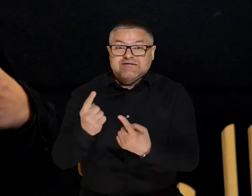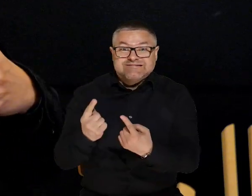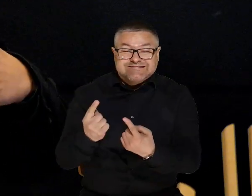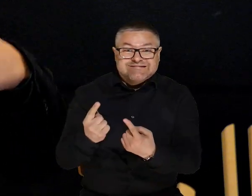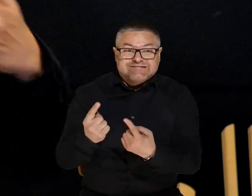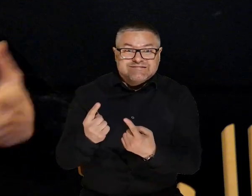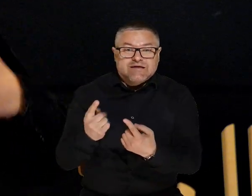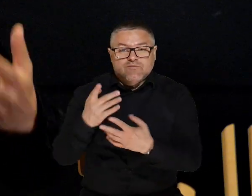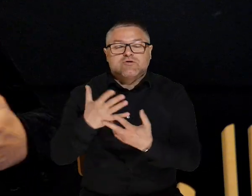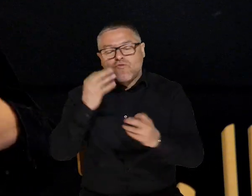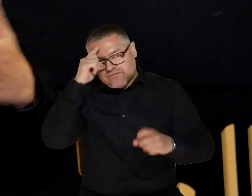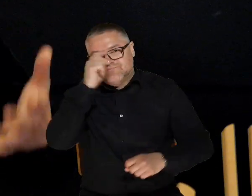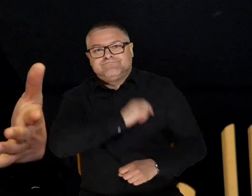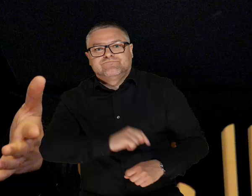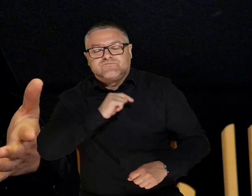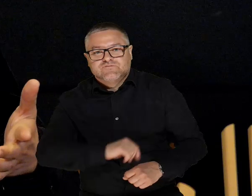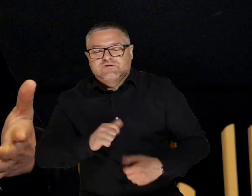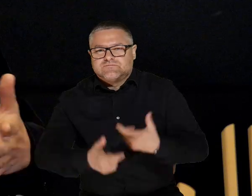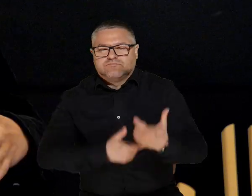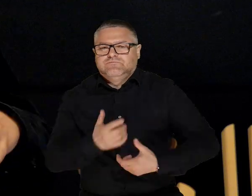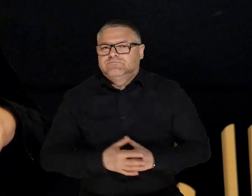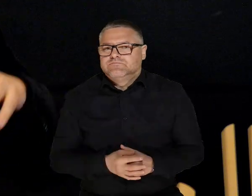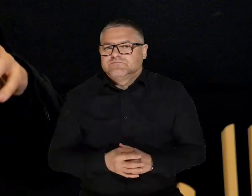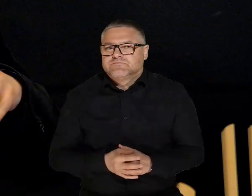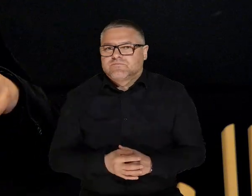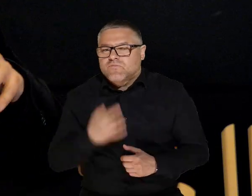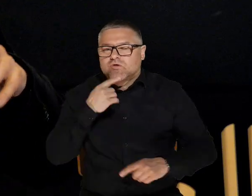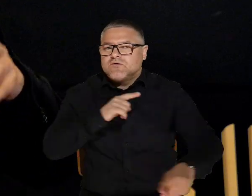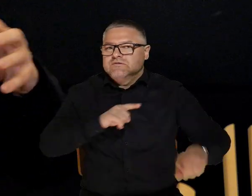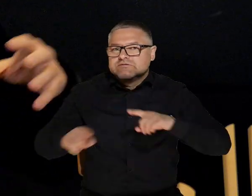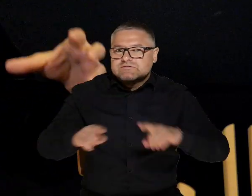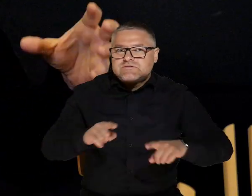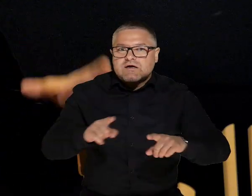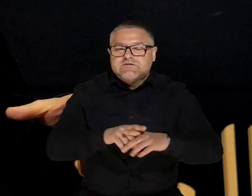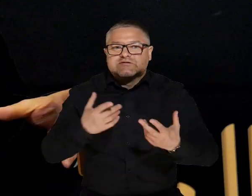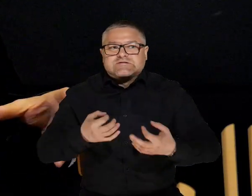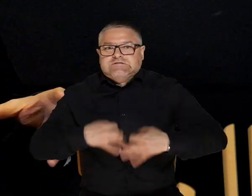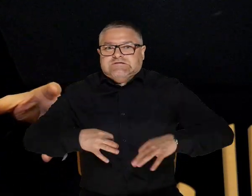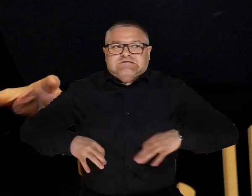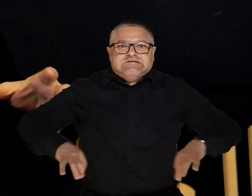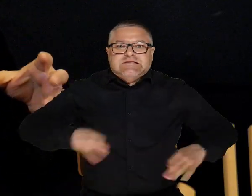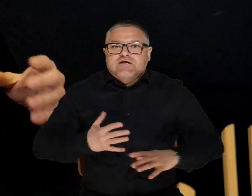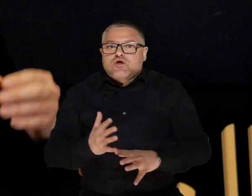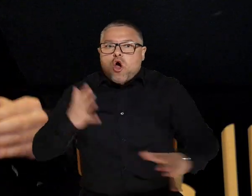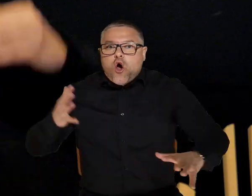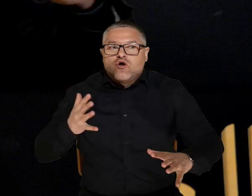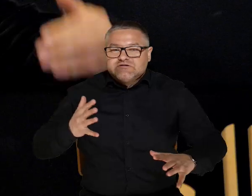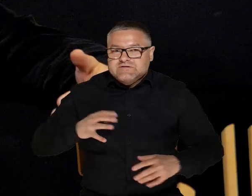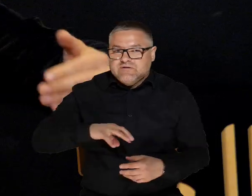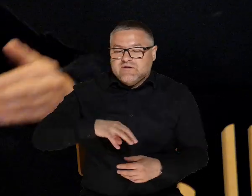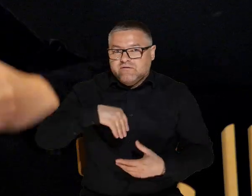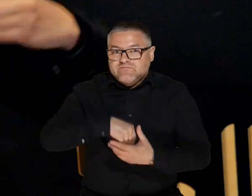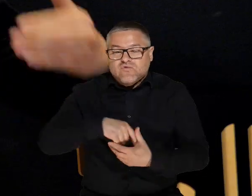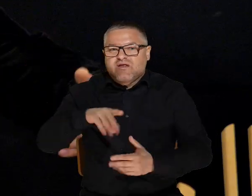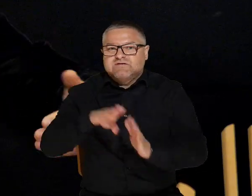co psychologia nazywa acute stress disorder, czyli zespół stresu ostrego. Czyli to nie to